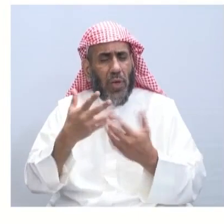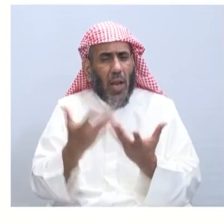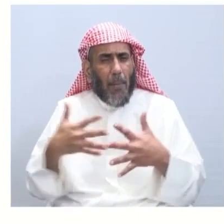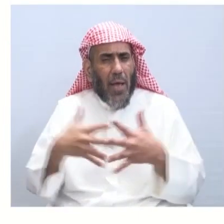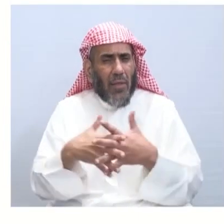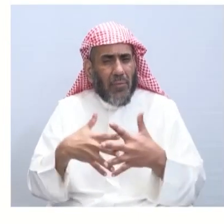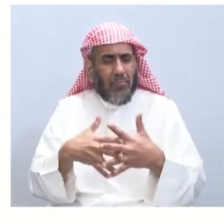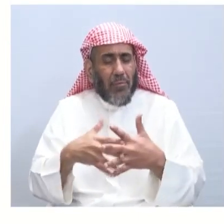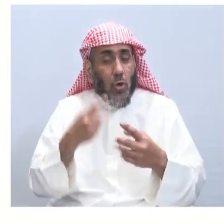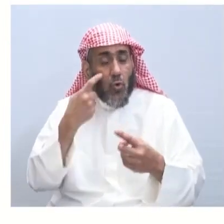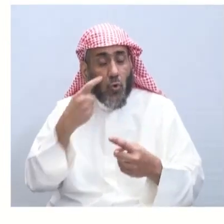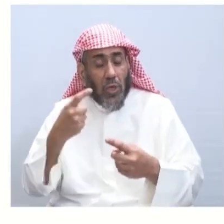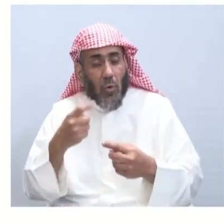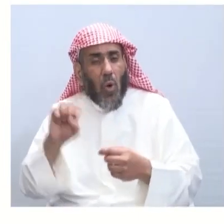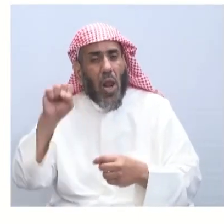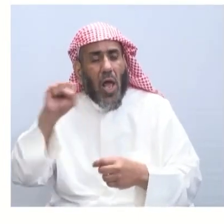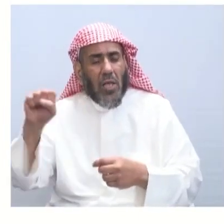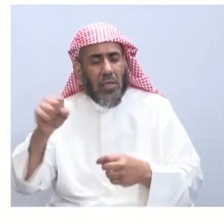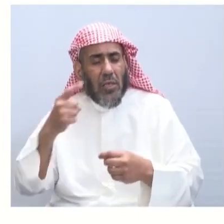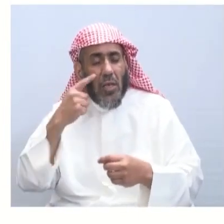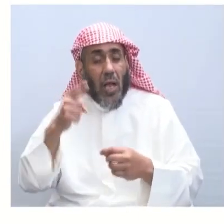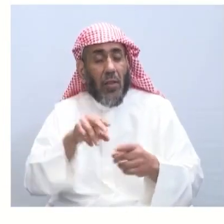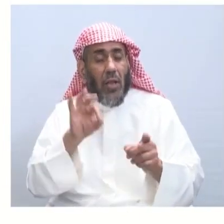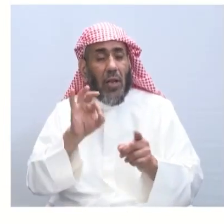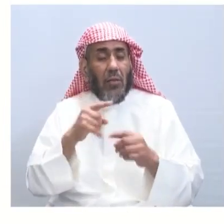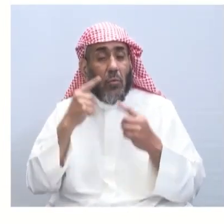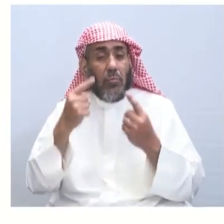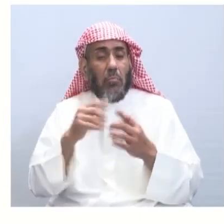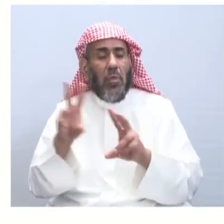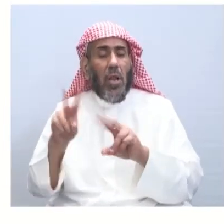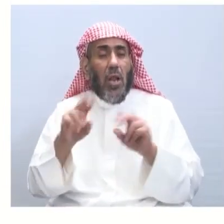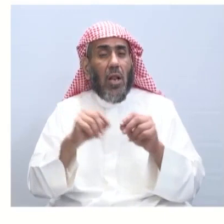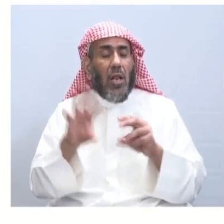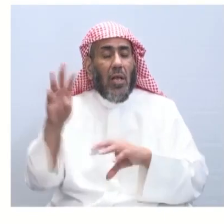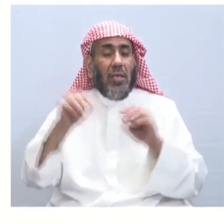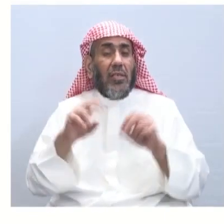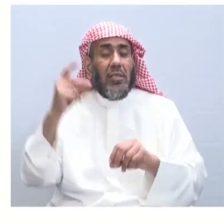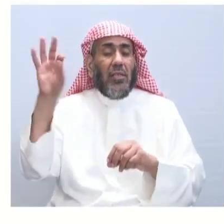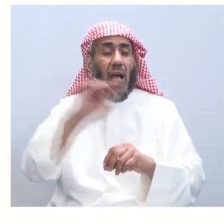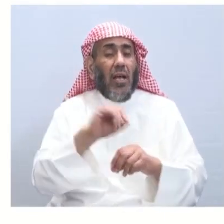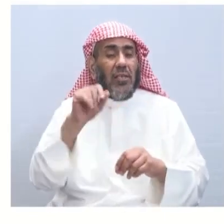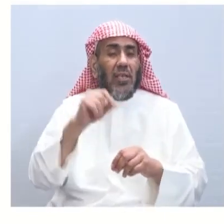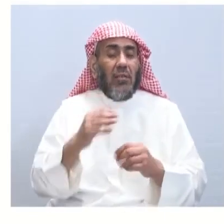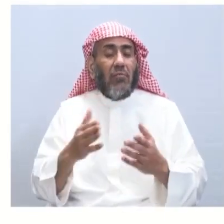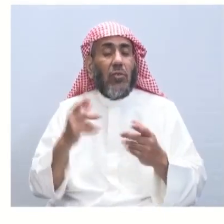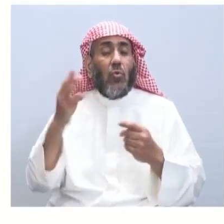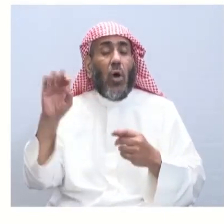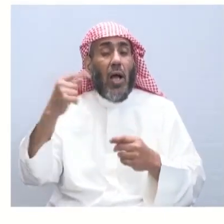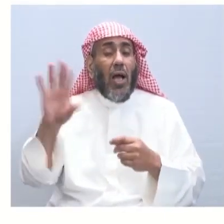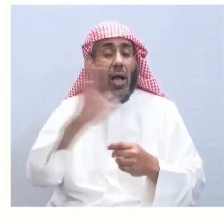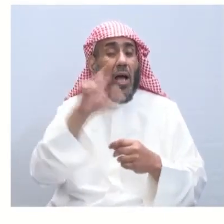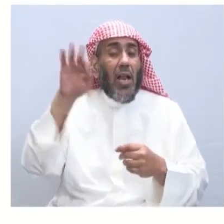خلال رؤيته هو او نظرته لهذه الاحداث والمشاهدات مثل قصص طه حسين في دعاء الكروان